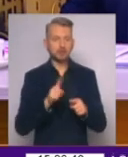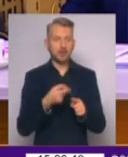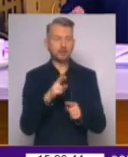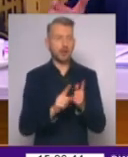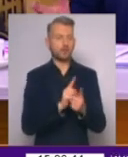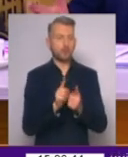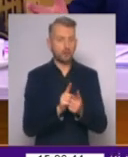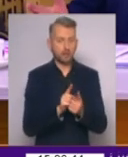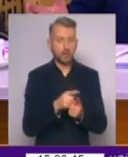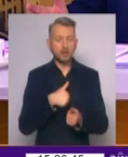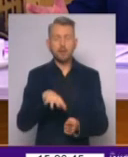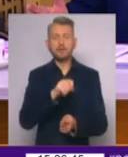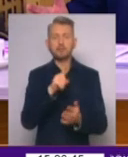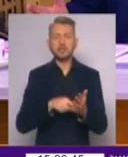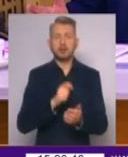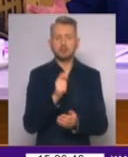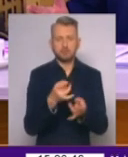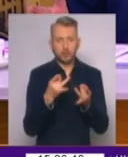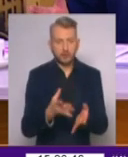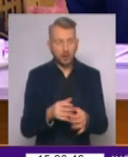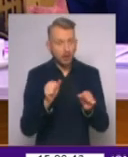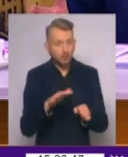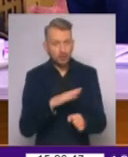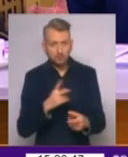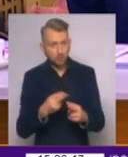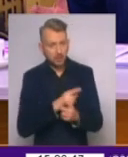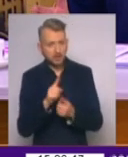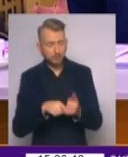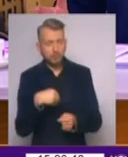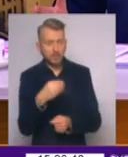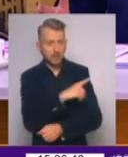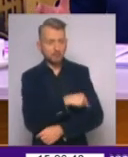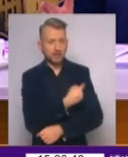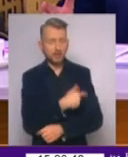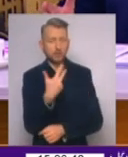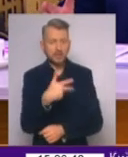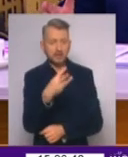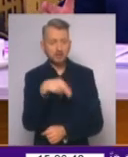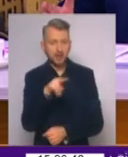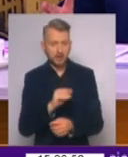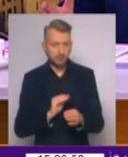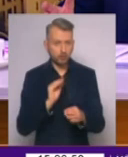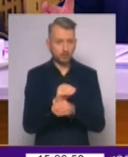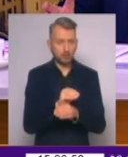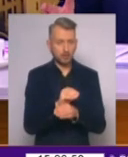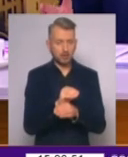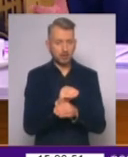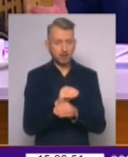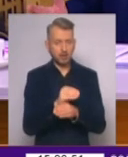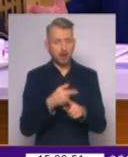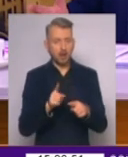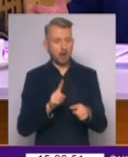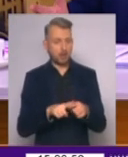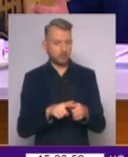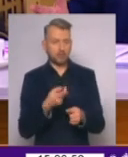реформи. Я всім задаю просте питання. А можна було б без реформи дати в медицину 30 мільярдів? А це, до прикладу, давайте